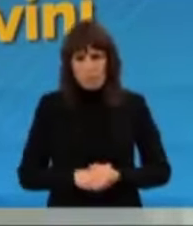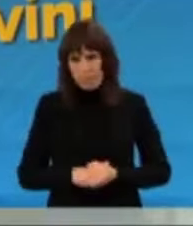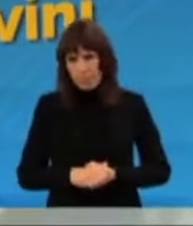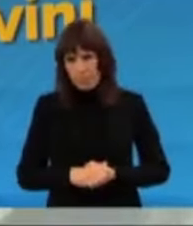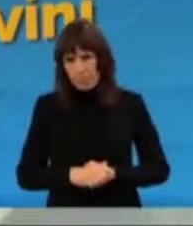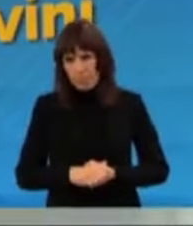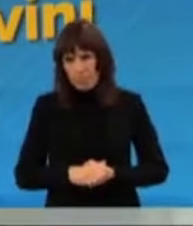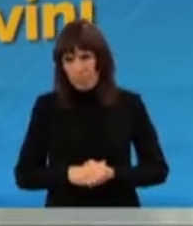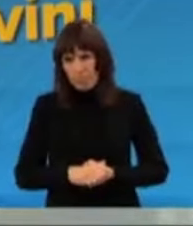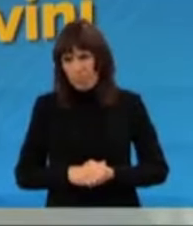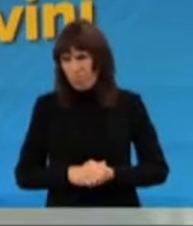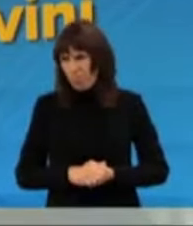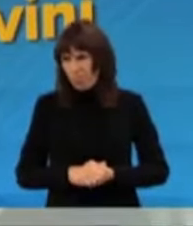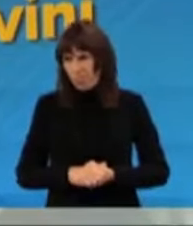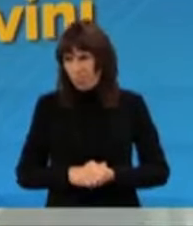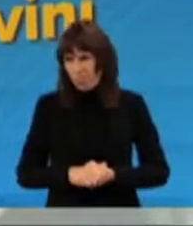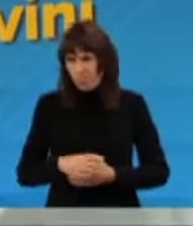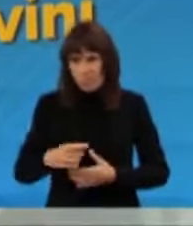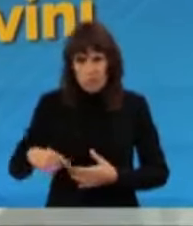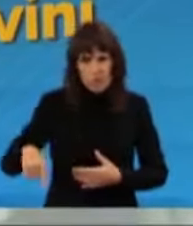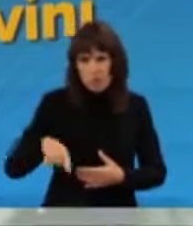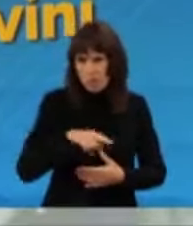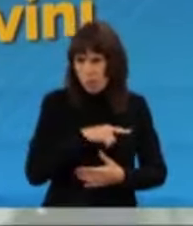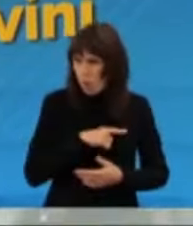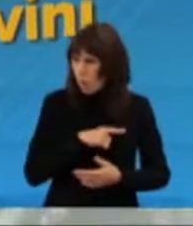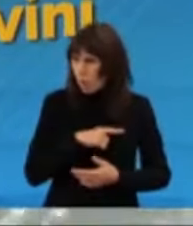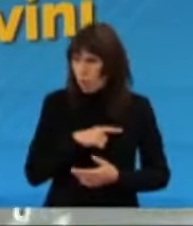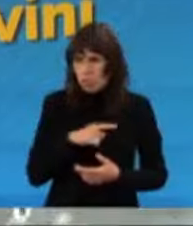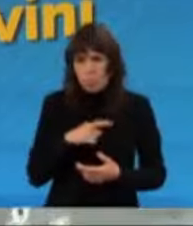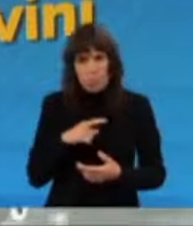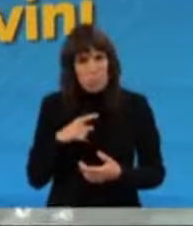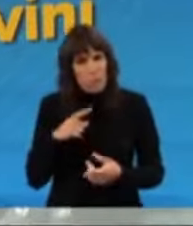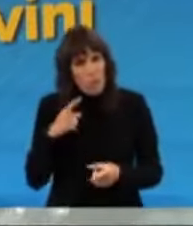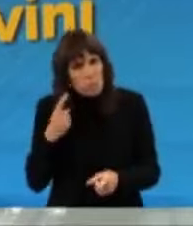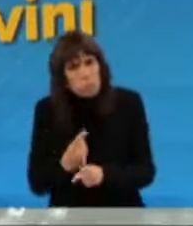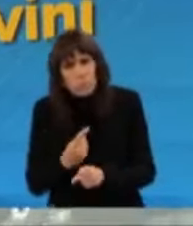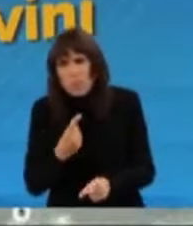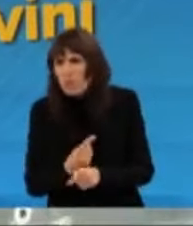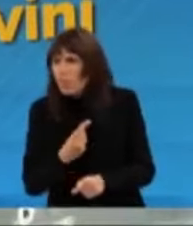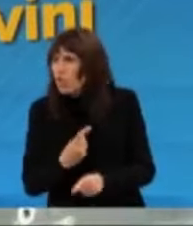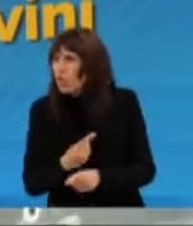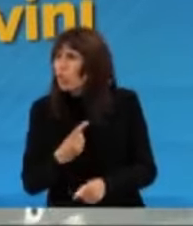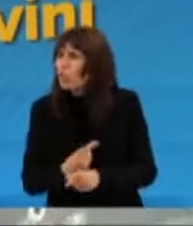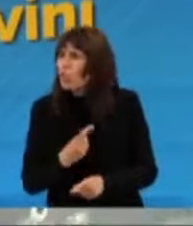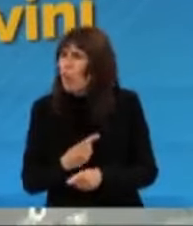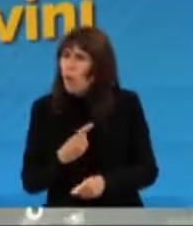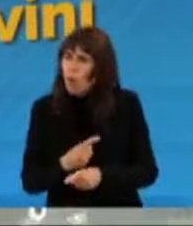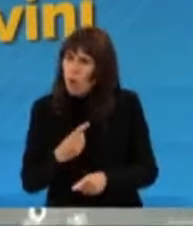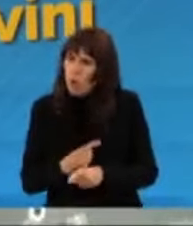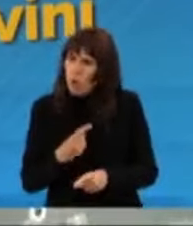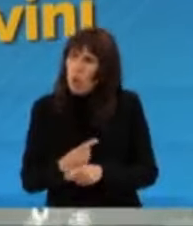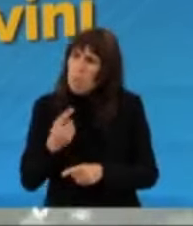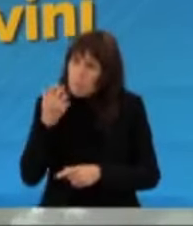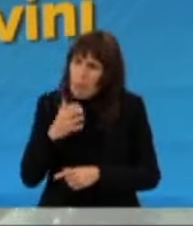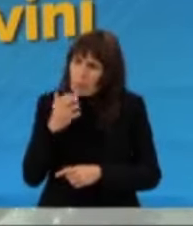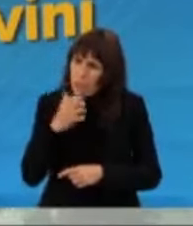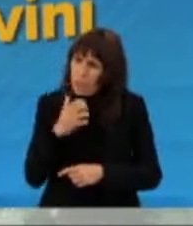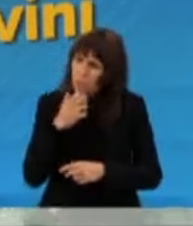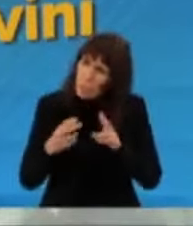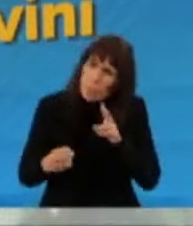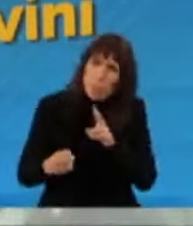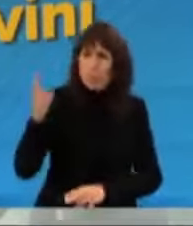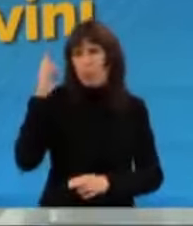noi non abbiamo bisogno di meno Matteo Salvini, anzi noi abbiamo bisogno di più Matteo Salvini in tutta